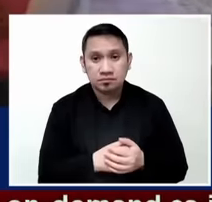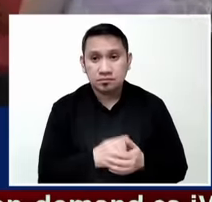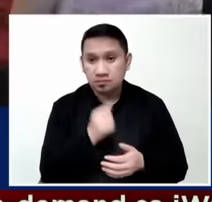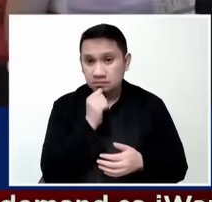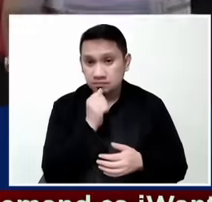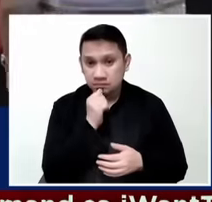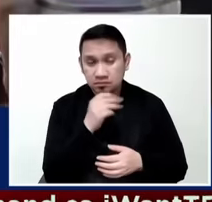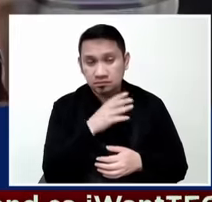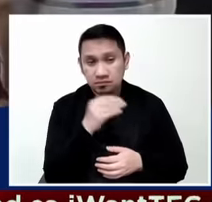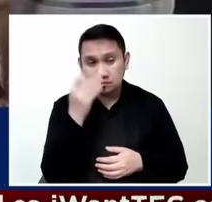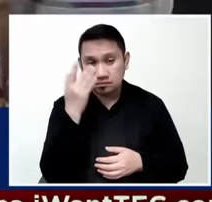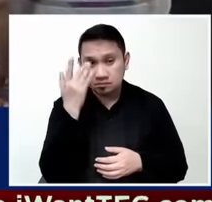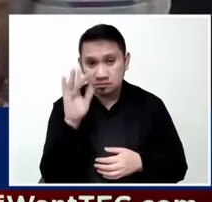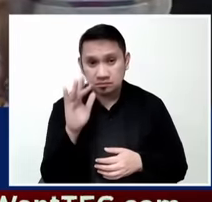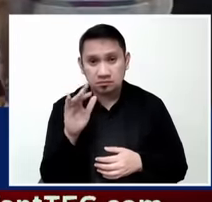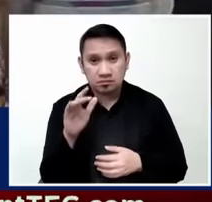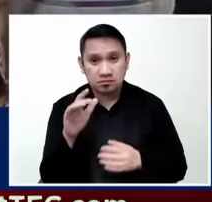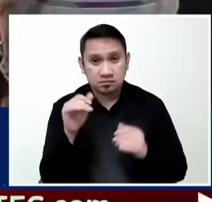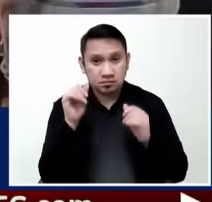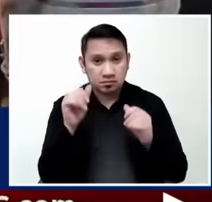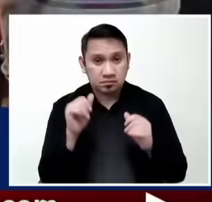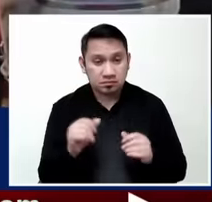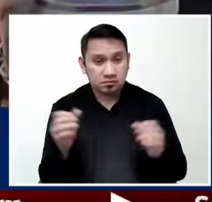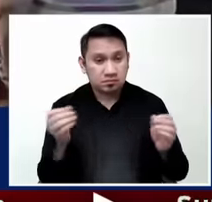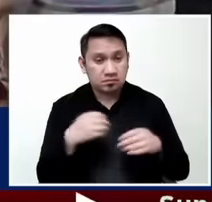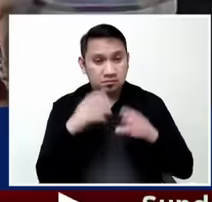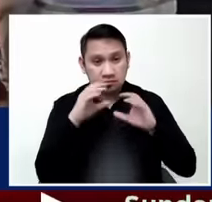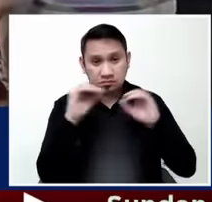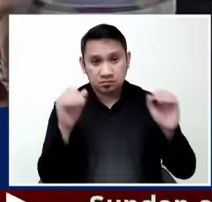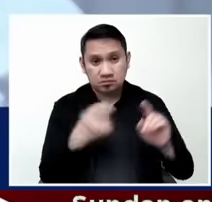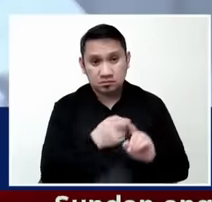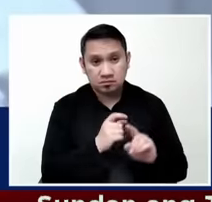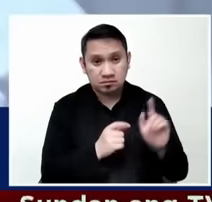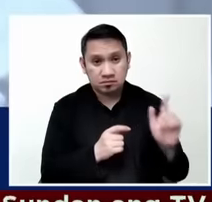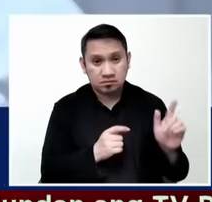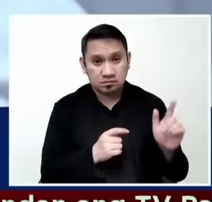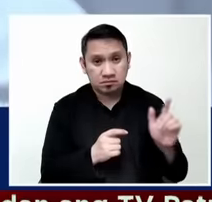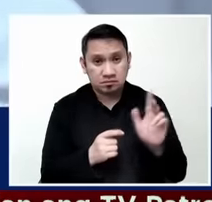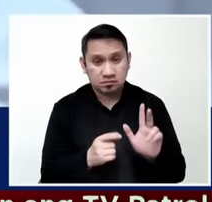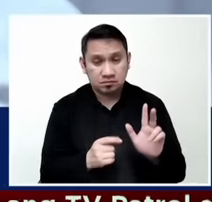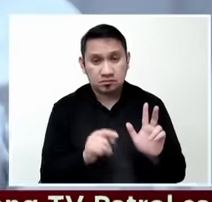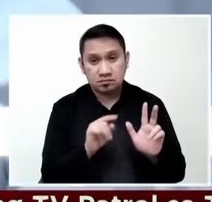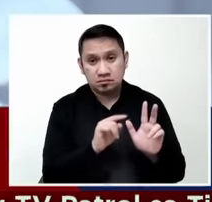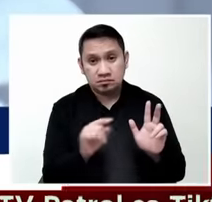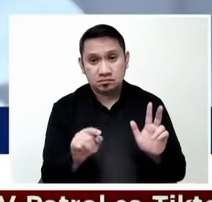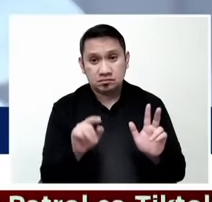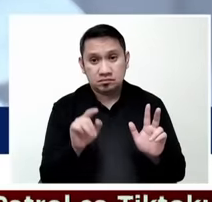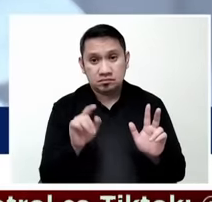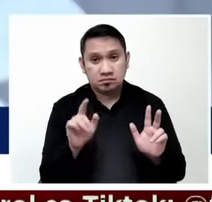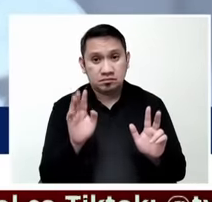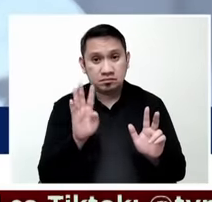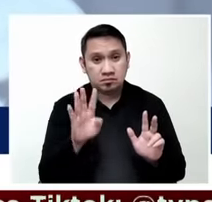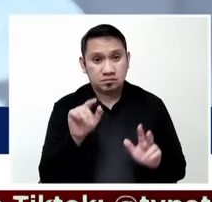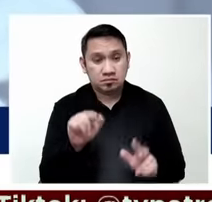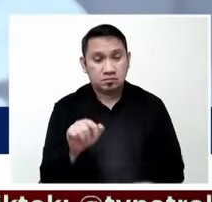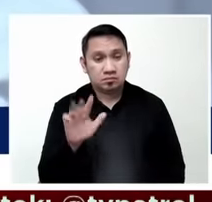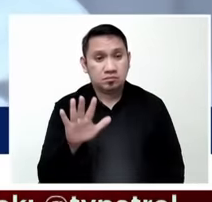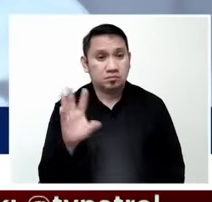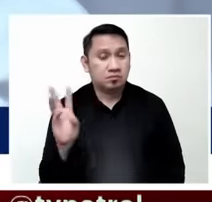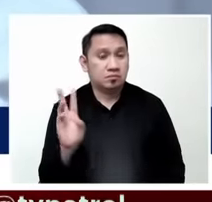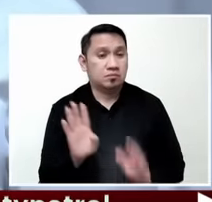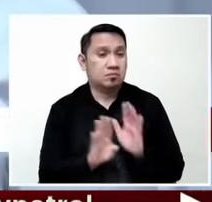intelligence funds sa Office of the President mula 2023, 4.56 billion,